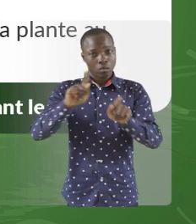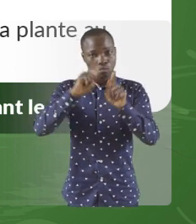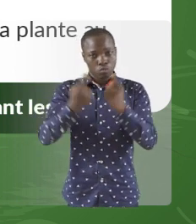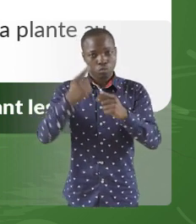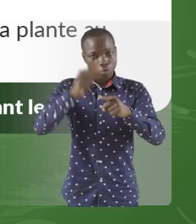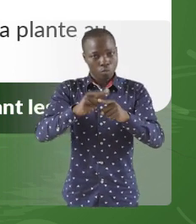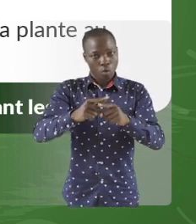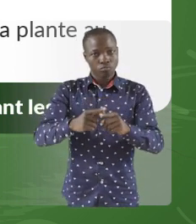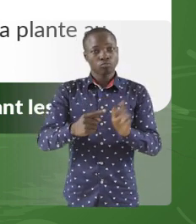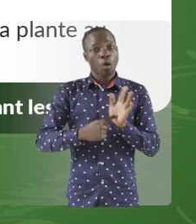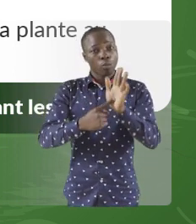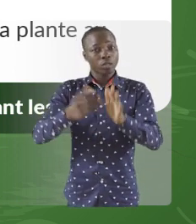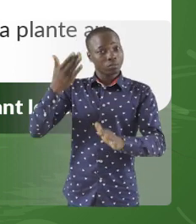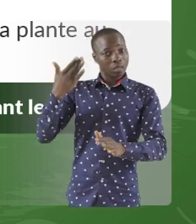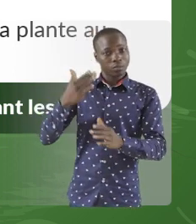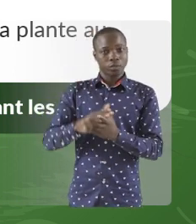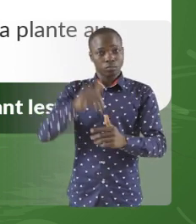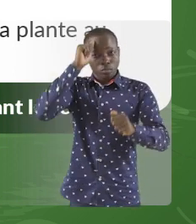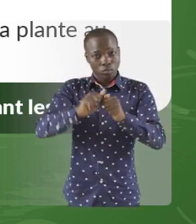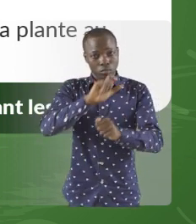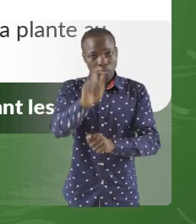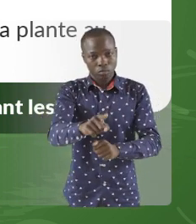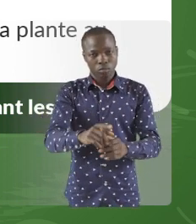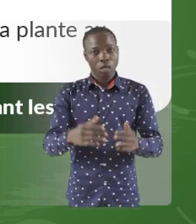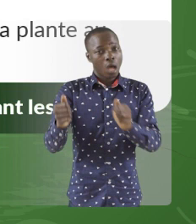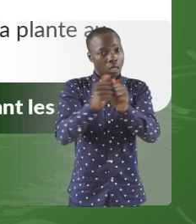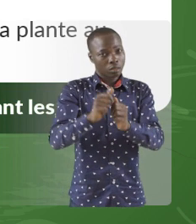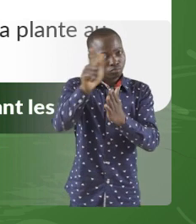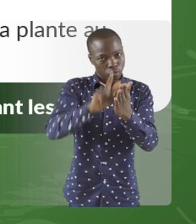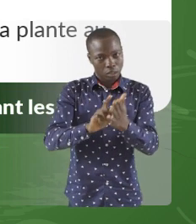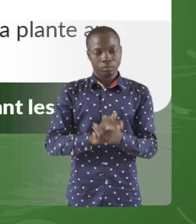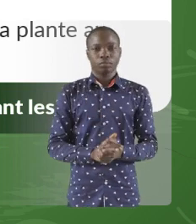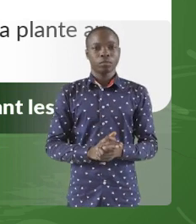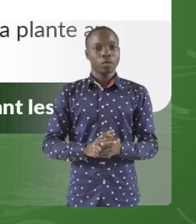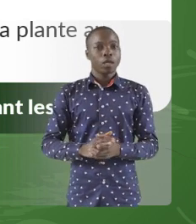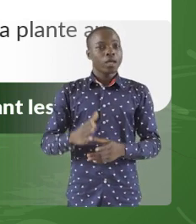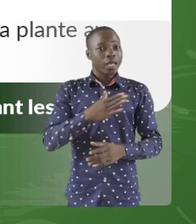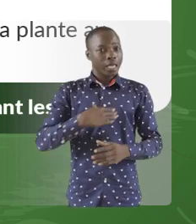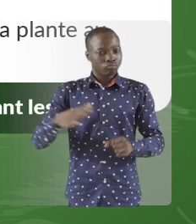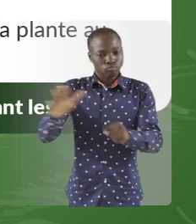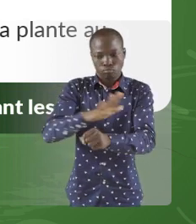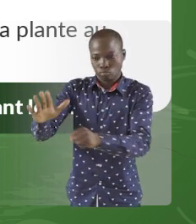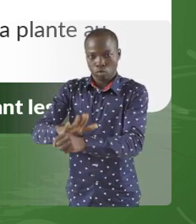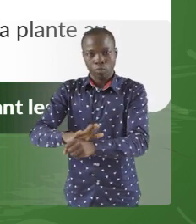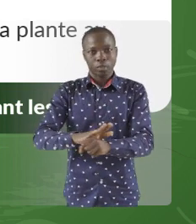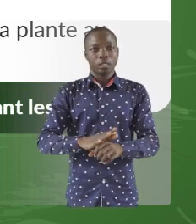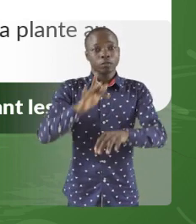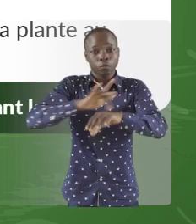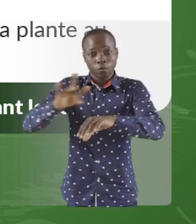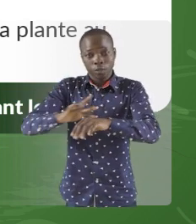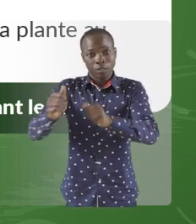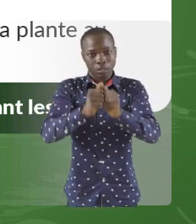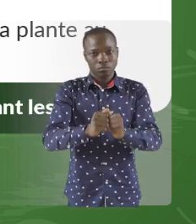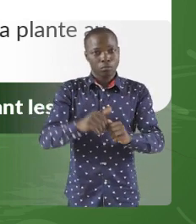mots. Alors, on lit le texte et nous allons le compléter ensemble. En Côte